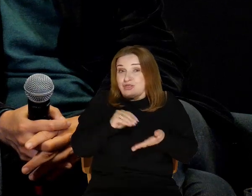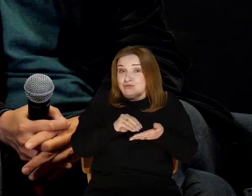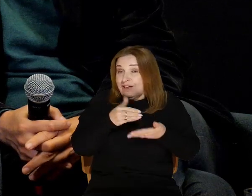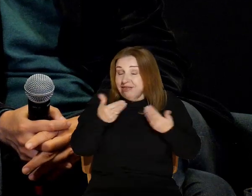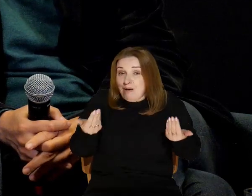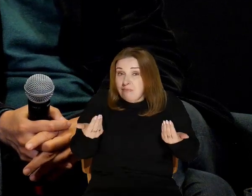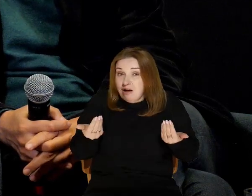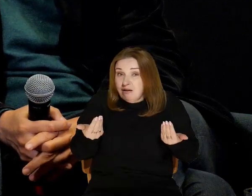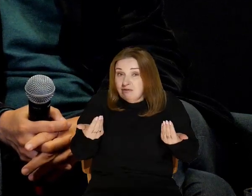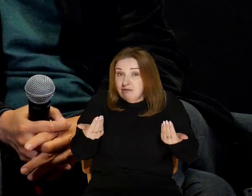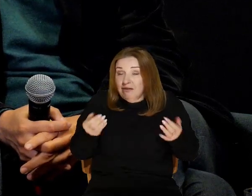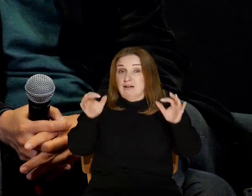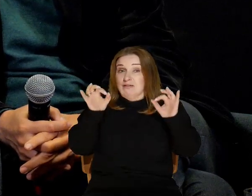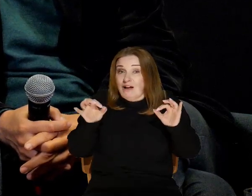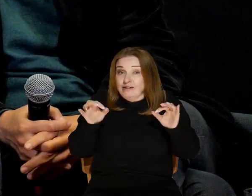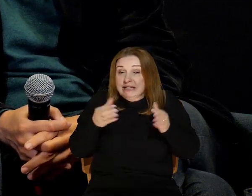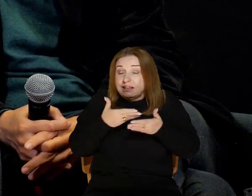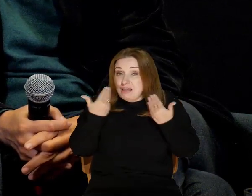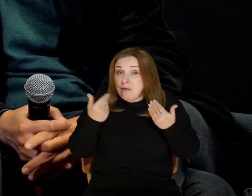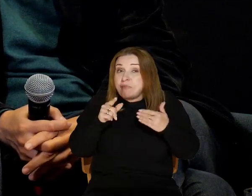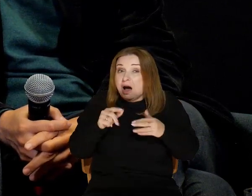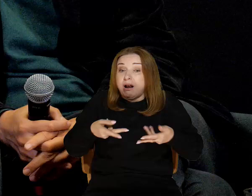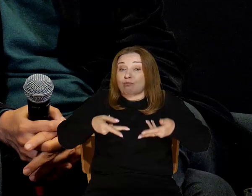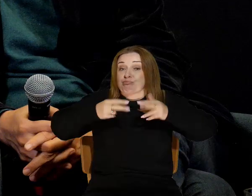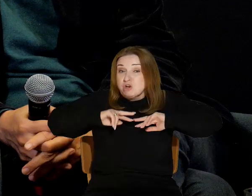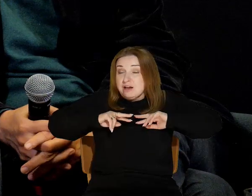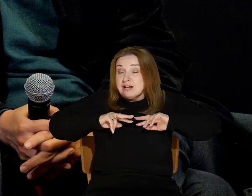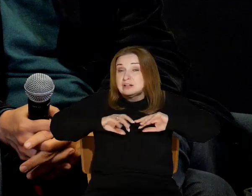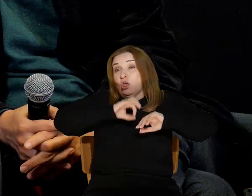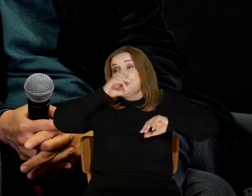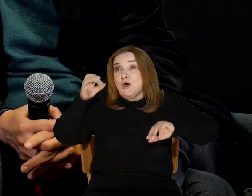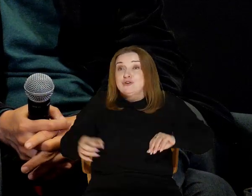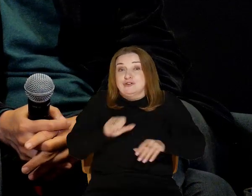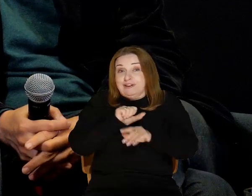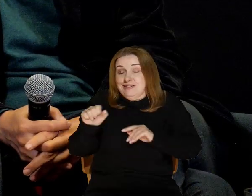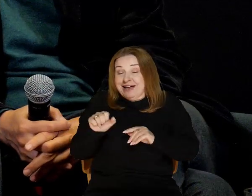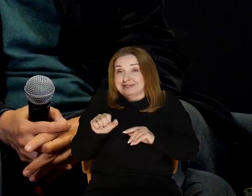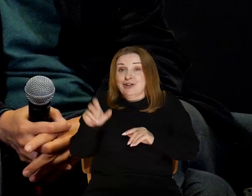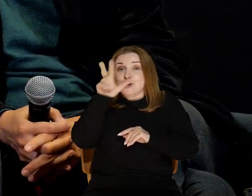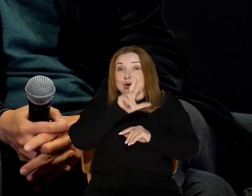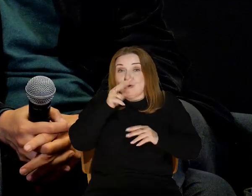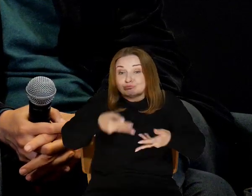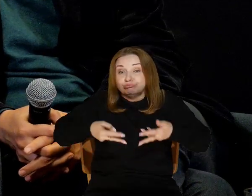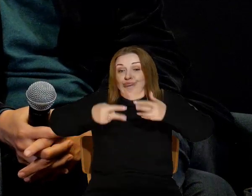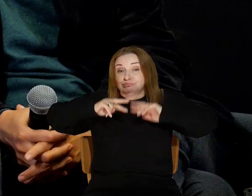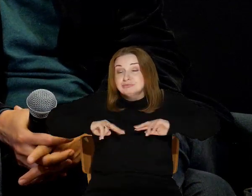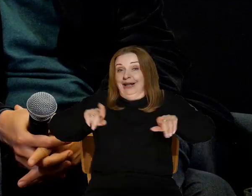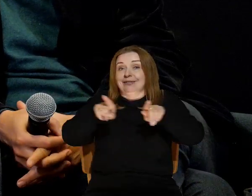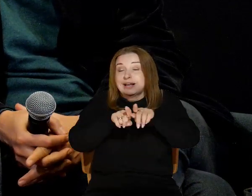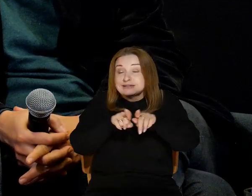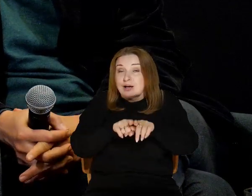właśnie w tym, co odziedziczyliśmy po tych naszych dziadkach, prawda, po rodzicach również często, w tych